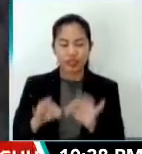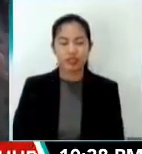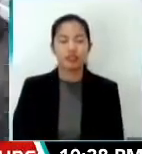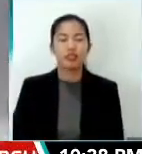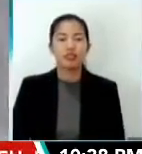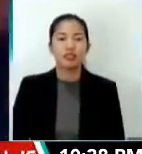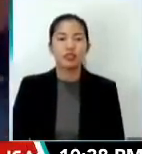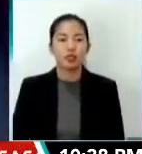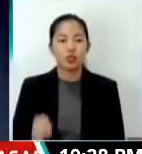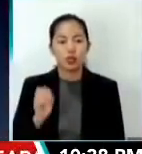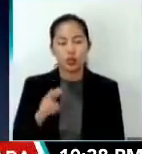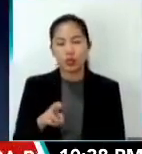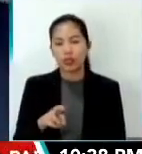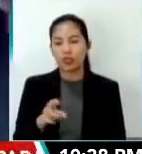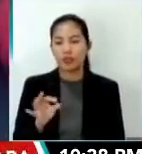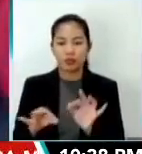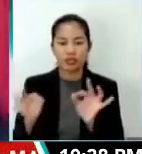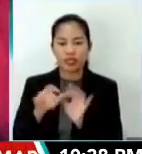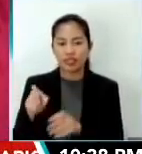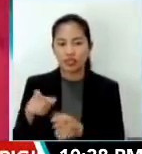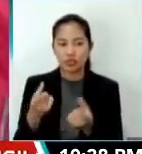good.